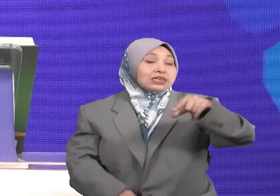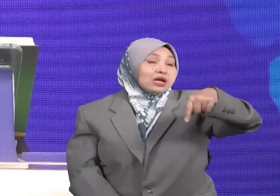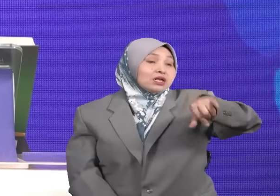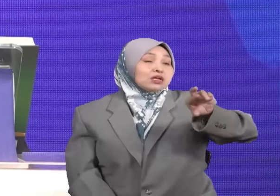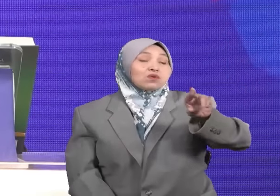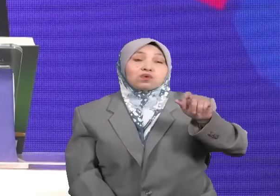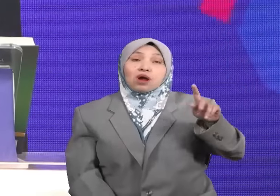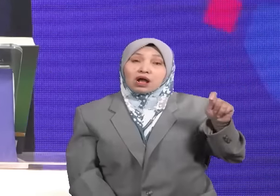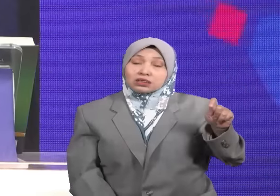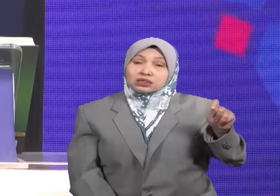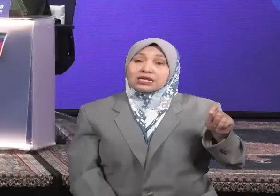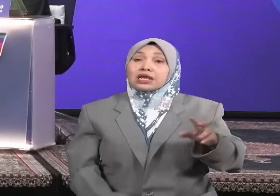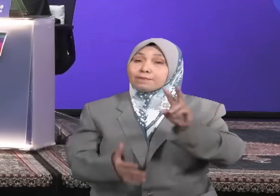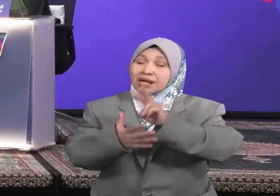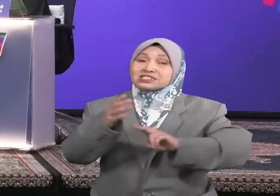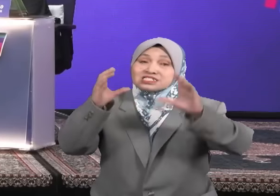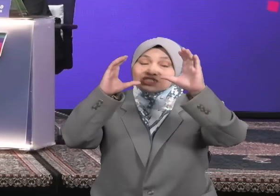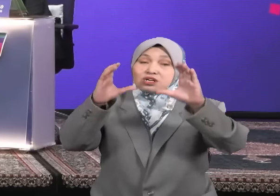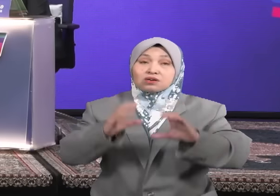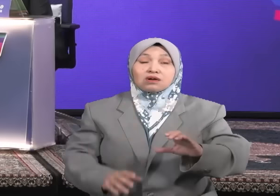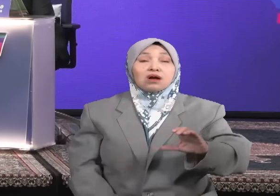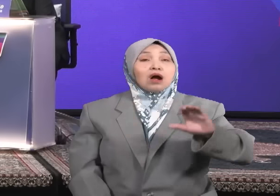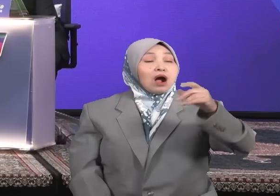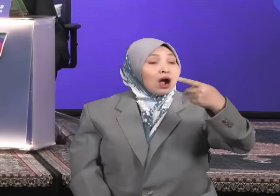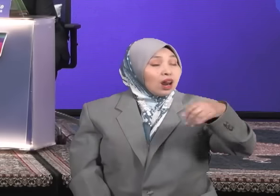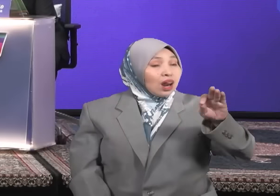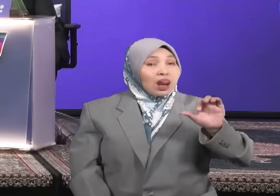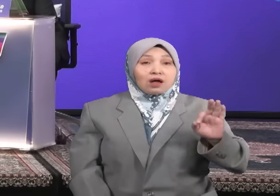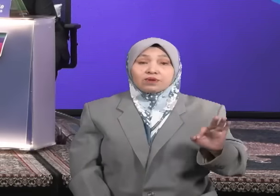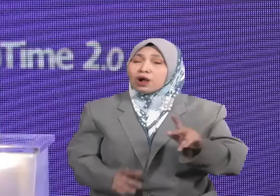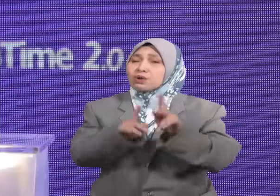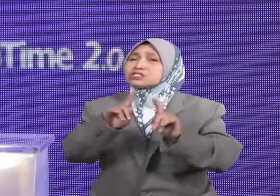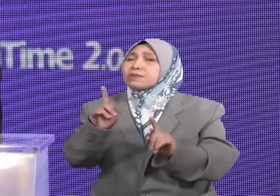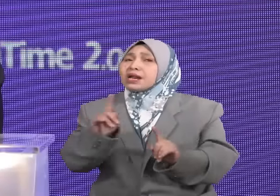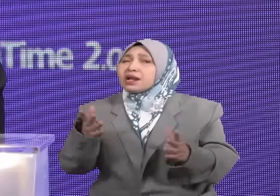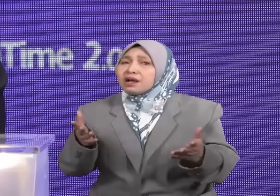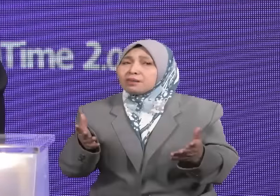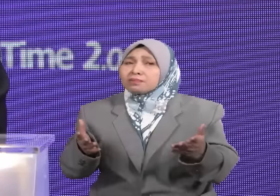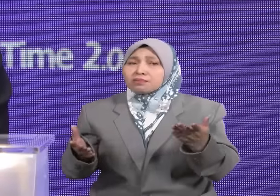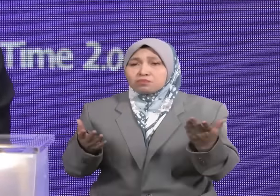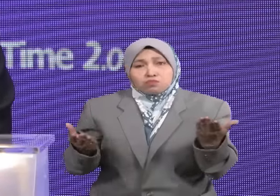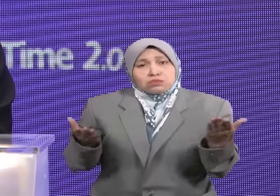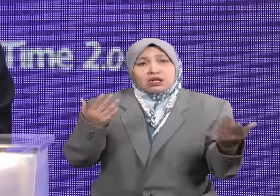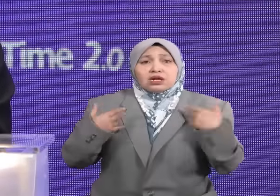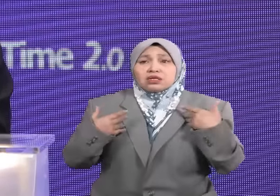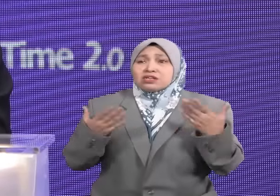Ya, kalau yang yang baca kaedah khalaf ni tadi Ustaz, biasanya dekat kawasan mana? Kalau mana tahu yang tuan-tuan di studio yang di rumah nanti nak